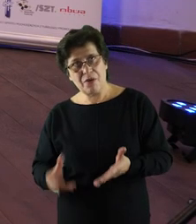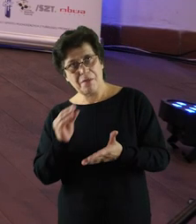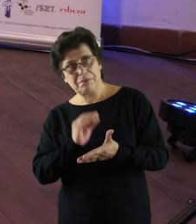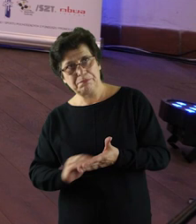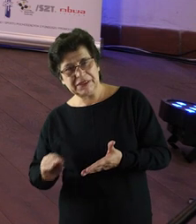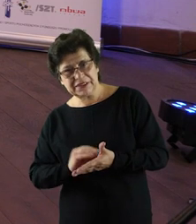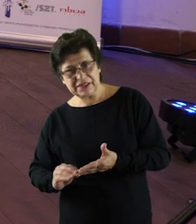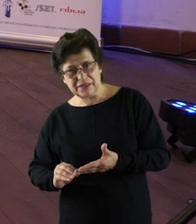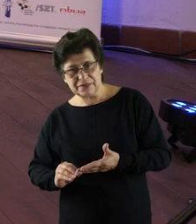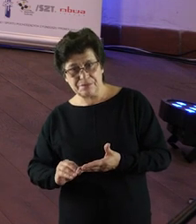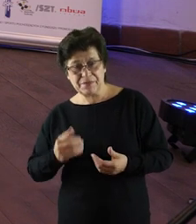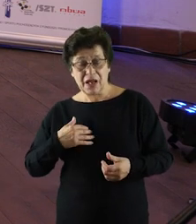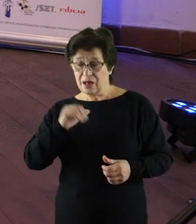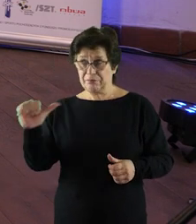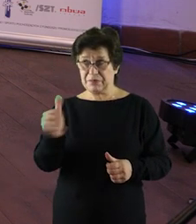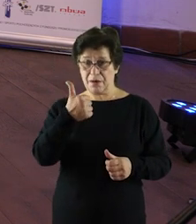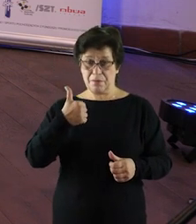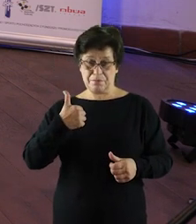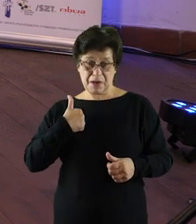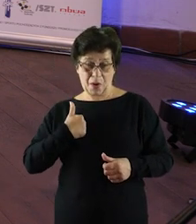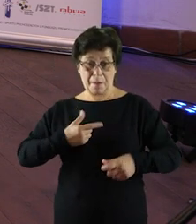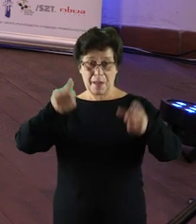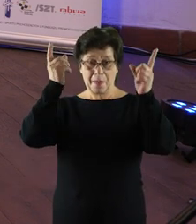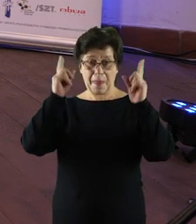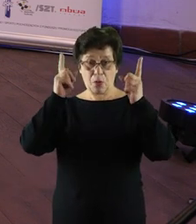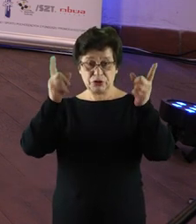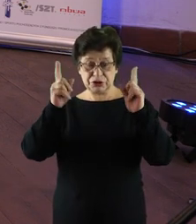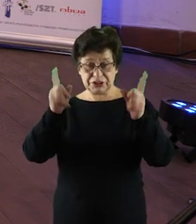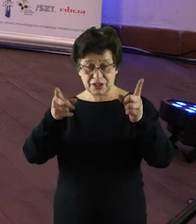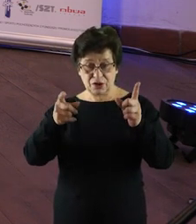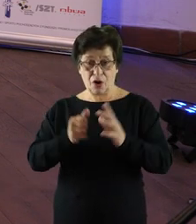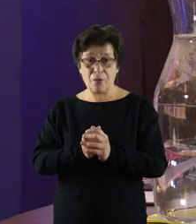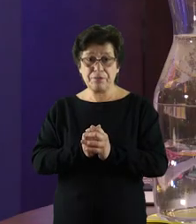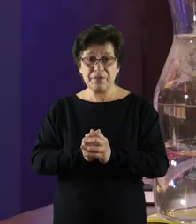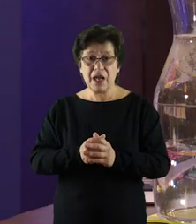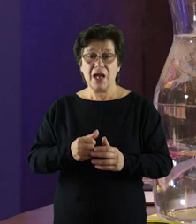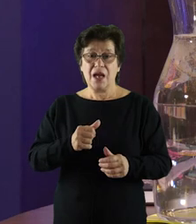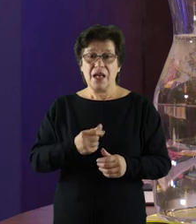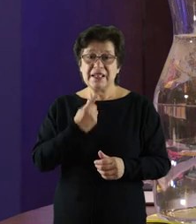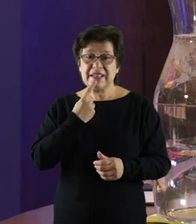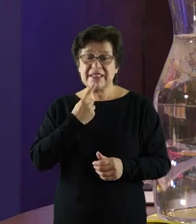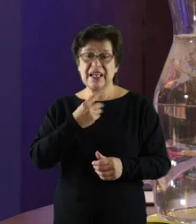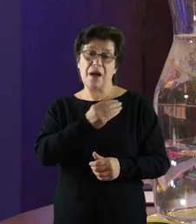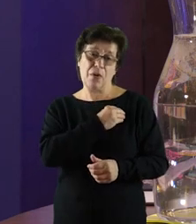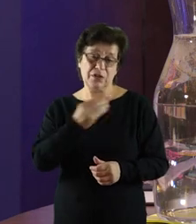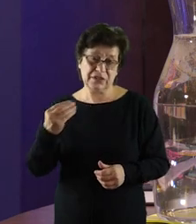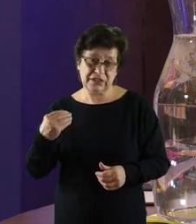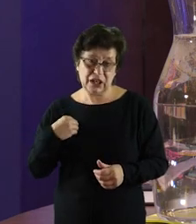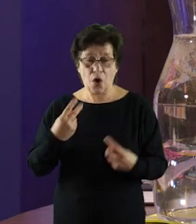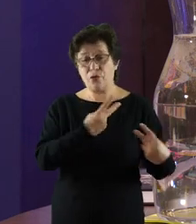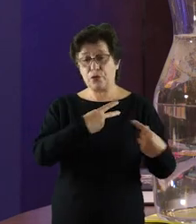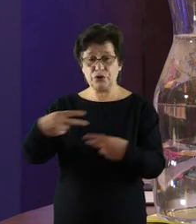kilka lat nauczycielką języka polskiego w bytowskim ogólniaku na Kaszubach, no ale potem na zaproszenie mojego promotora wróciłam